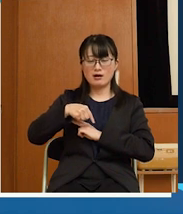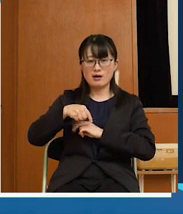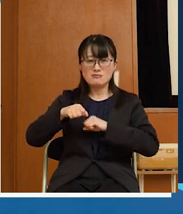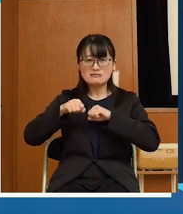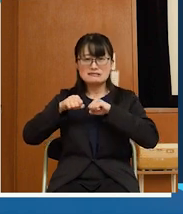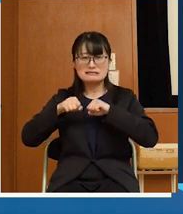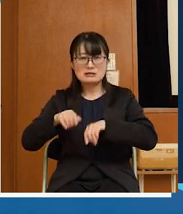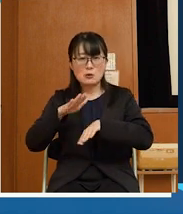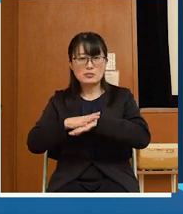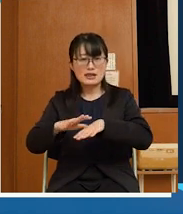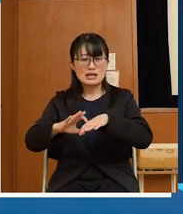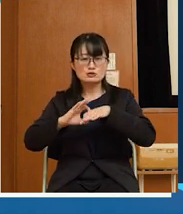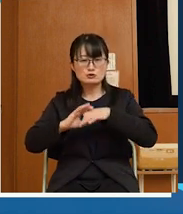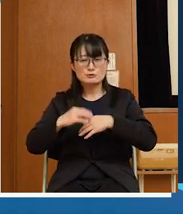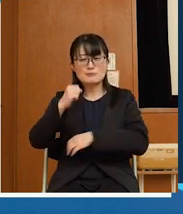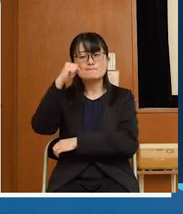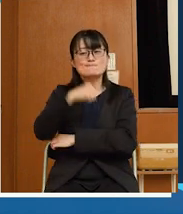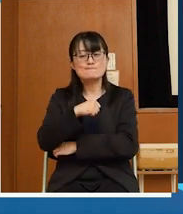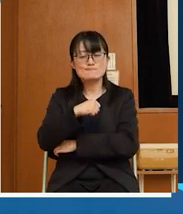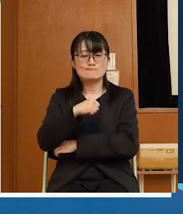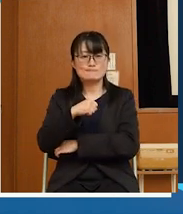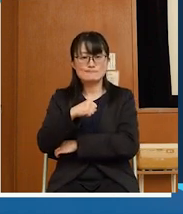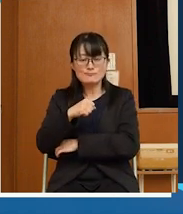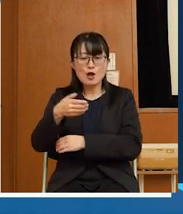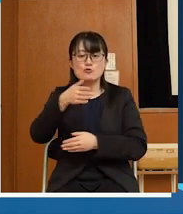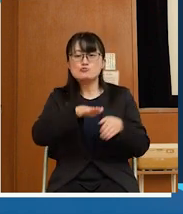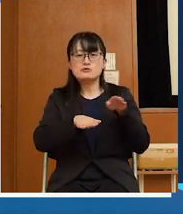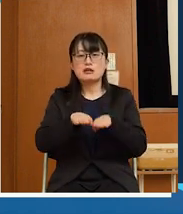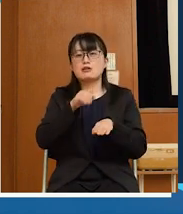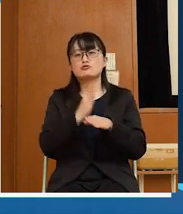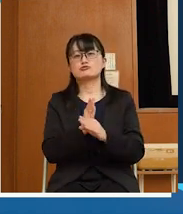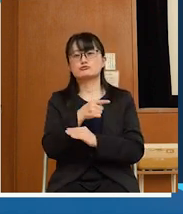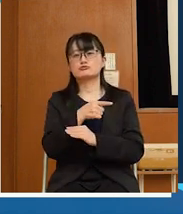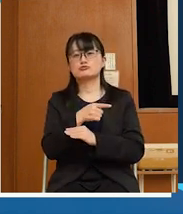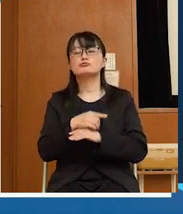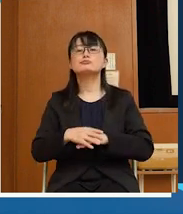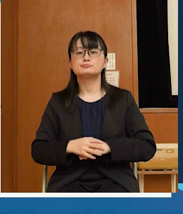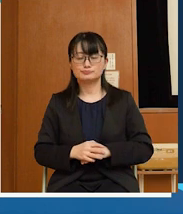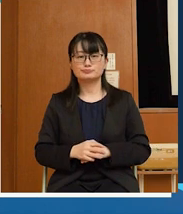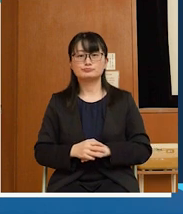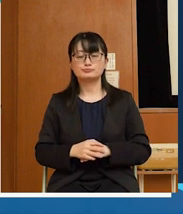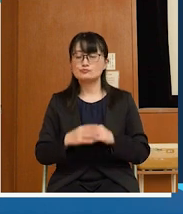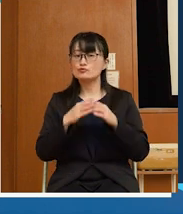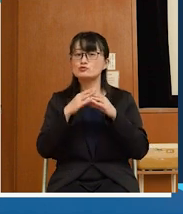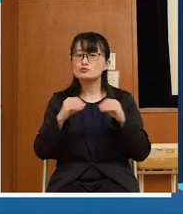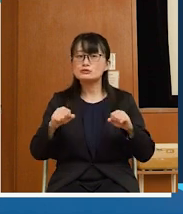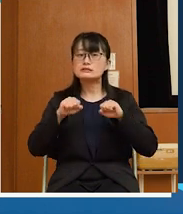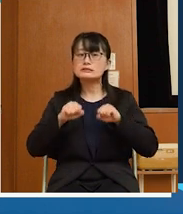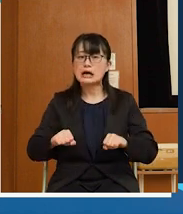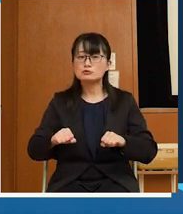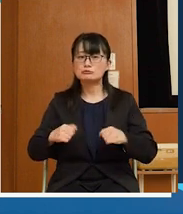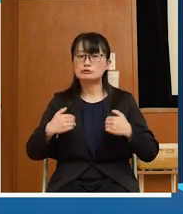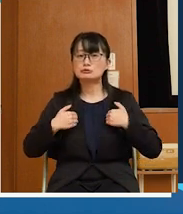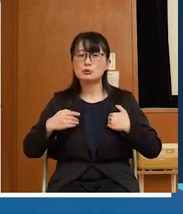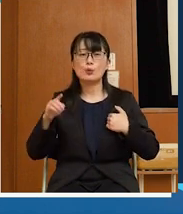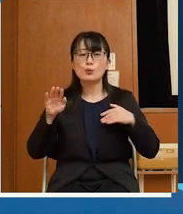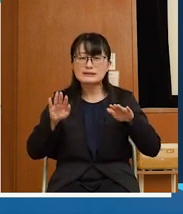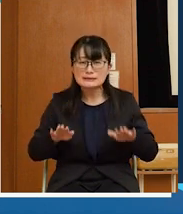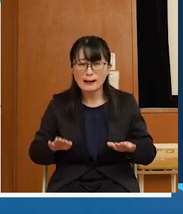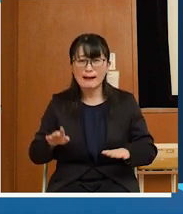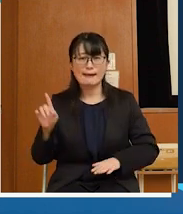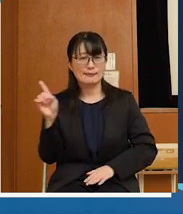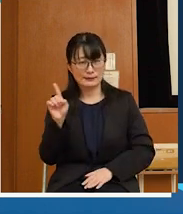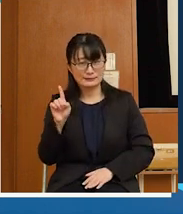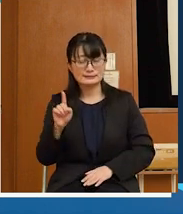で立工事を行しています今国がべきことは何なんでしょうやるべきこととは何なん